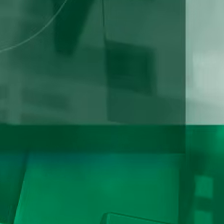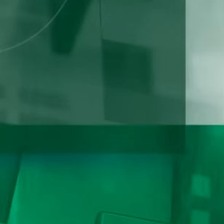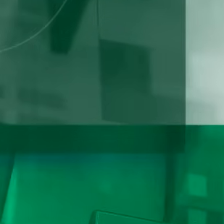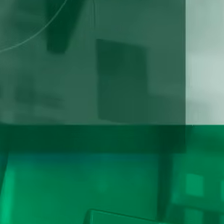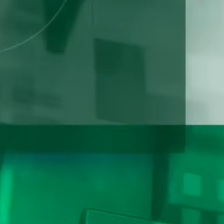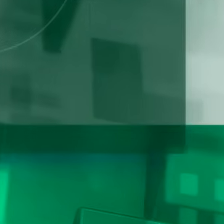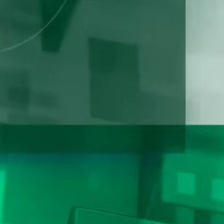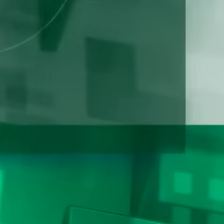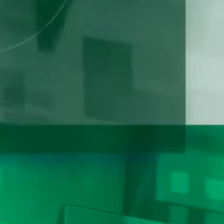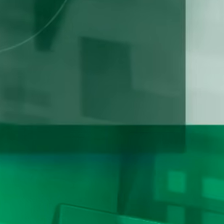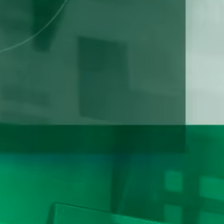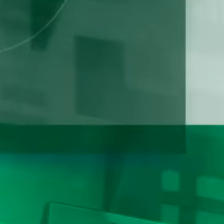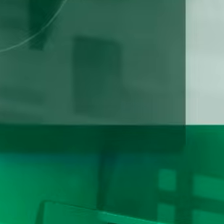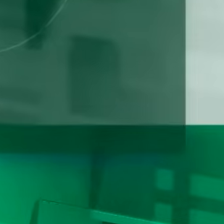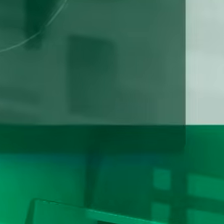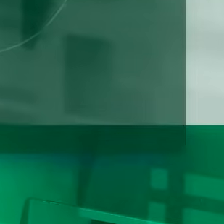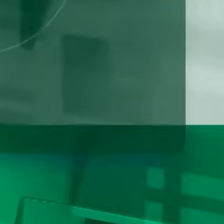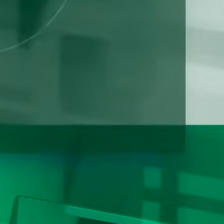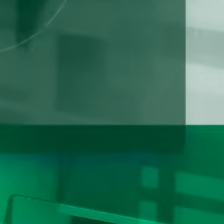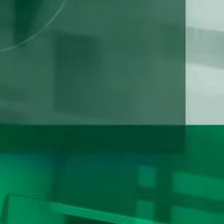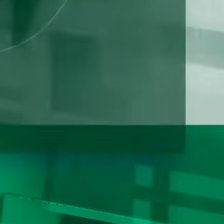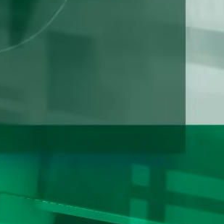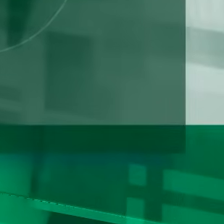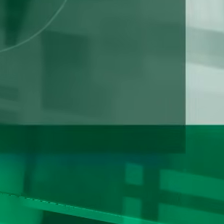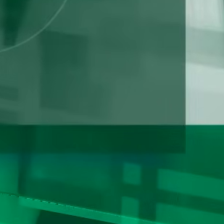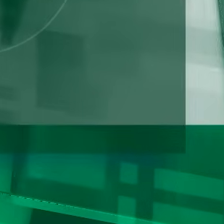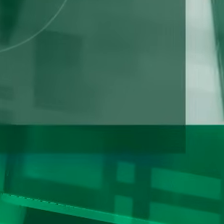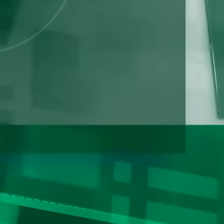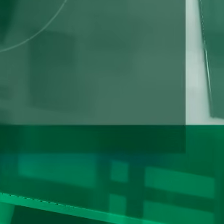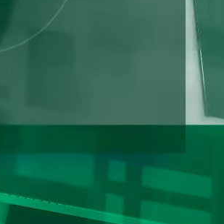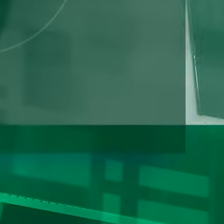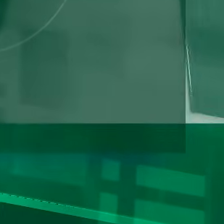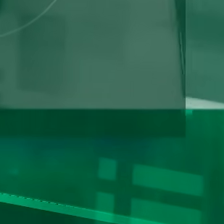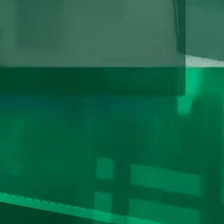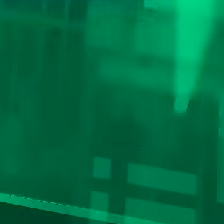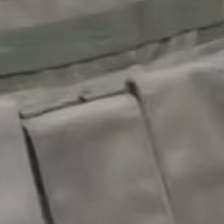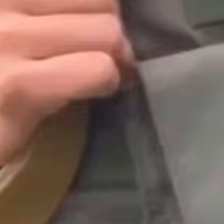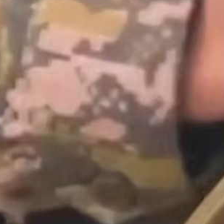Отпен ойнап, күйіп қалмаңыз. Пиротехникаларды заңсыз сатқандар тексеріліп жатыр.